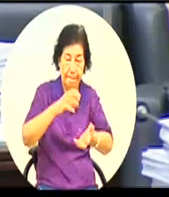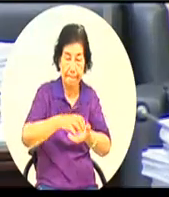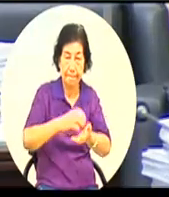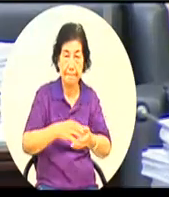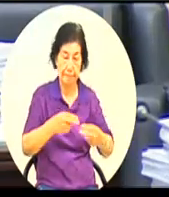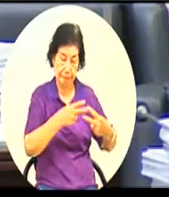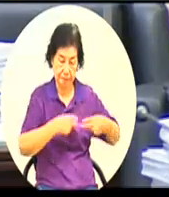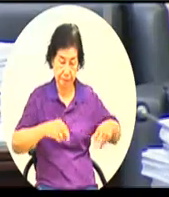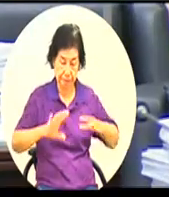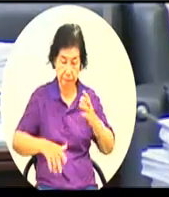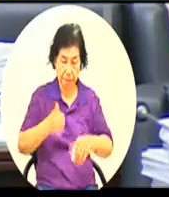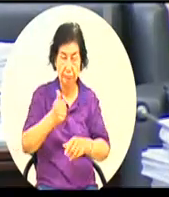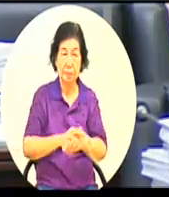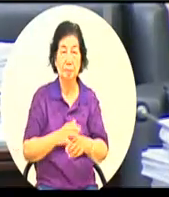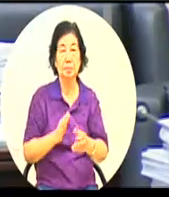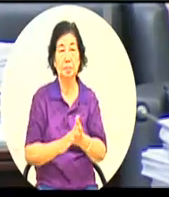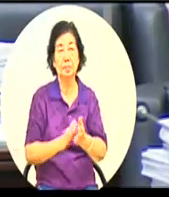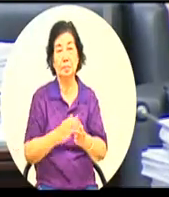一年还袂到，